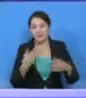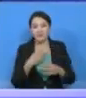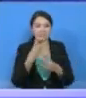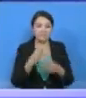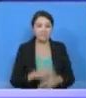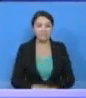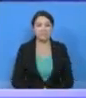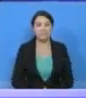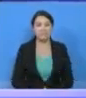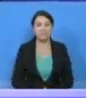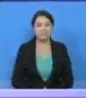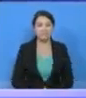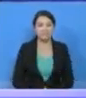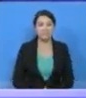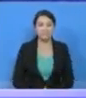қаралды.